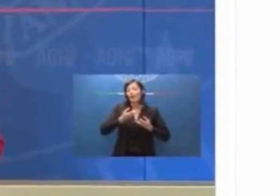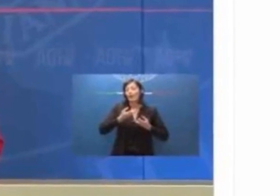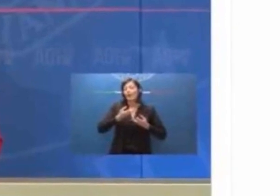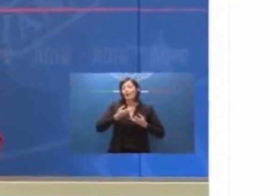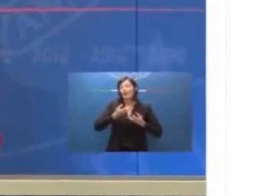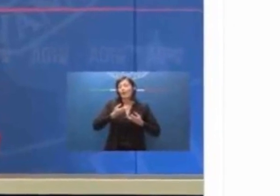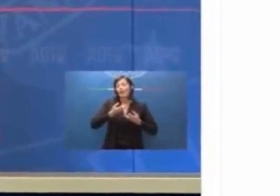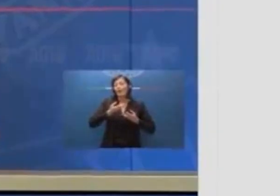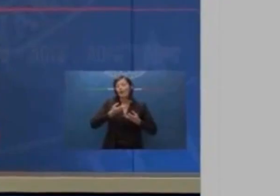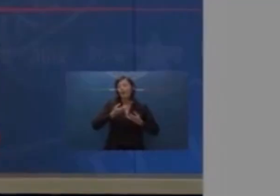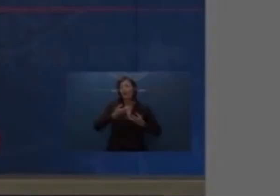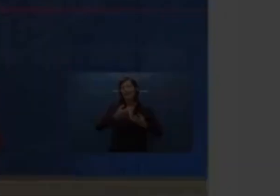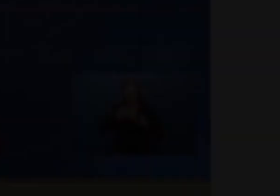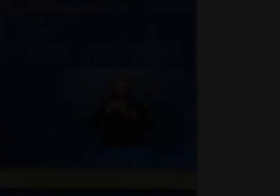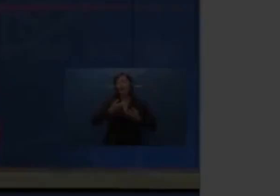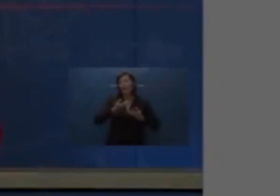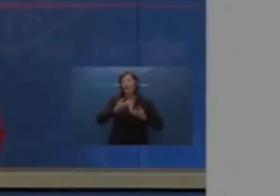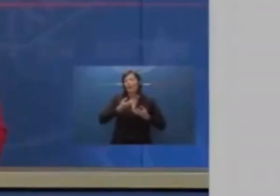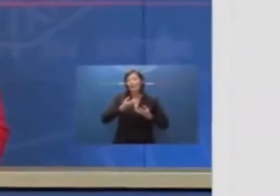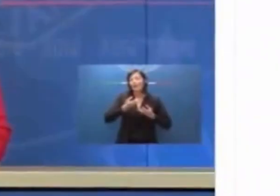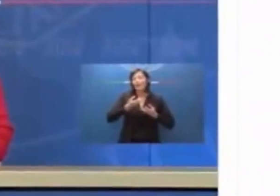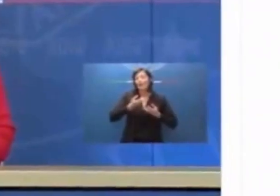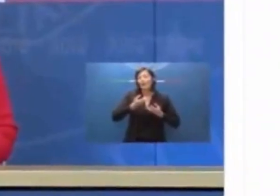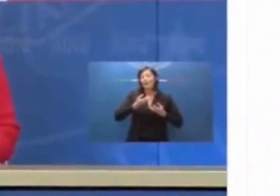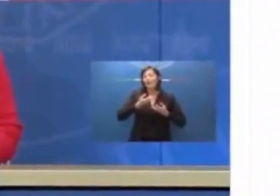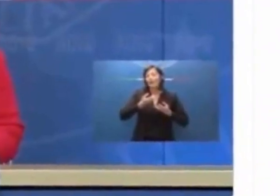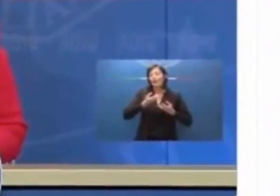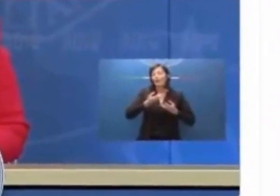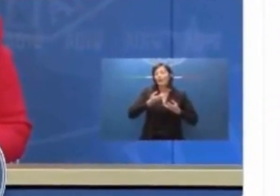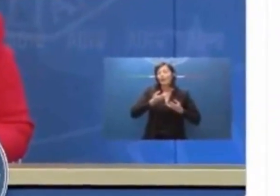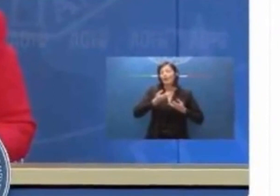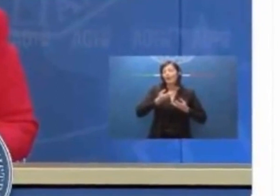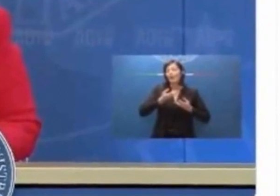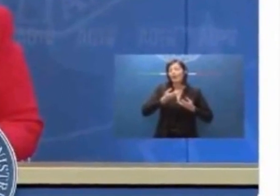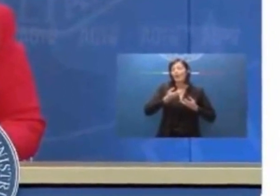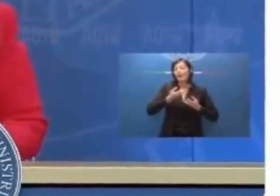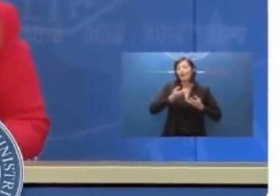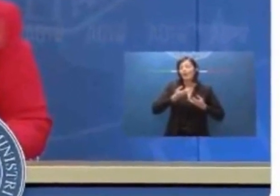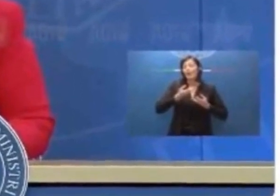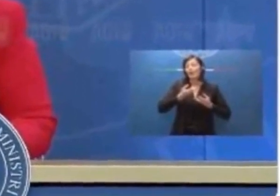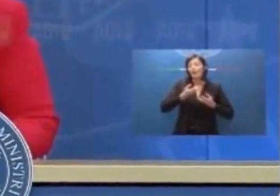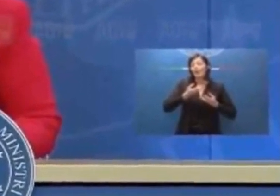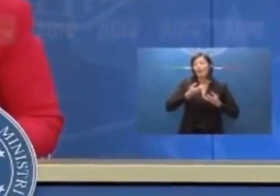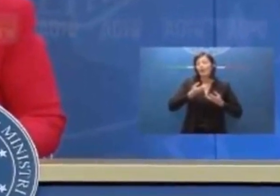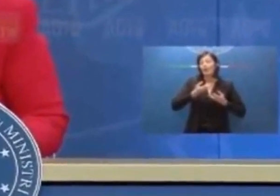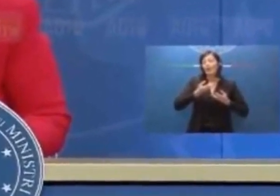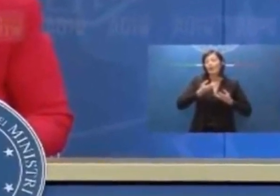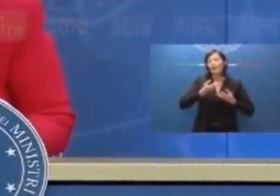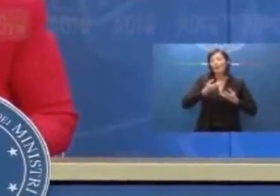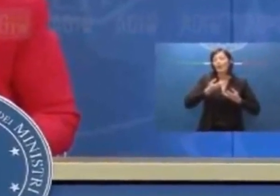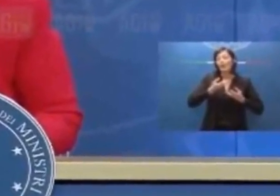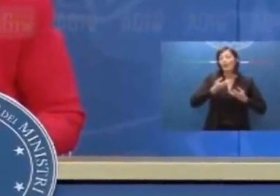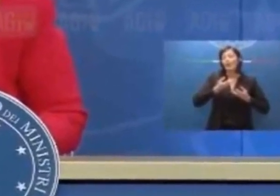Dal botta e risposta tra Perego e Crosetto si è originato un dibattito su Twitter, diventato di tendenza in queste ore con